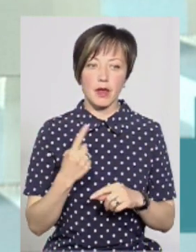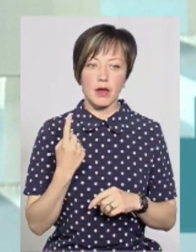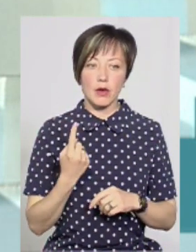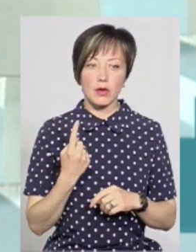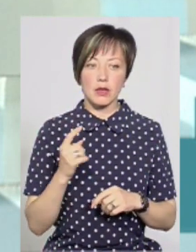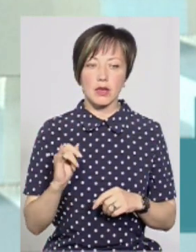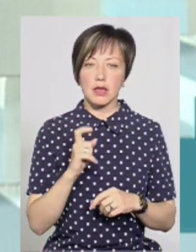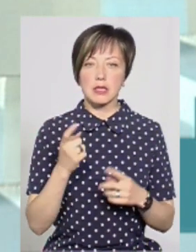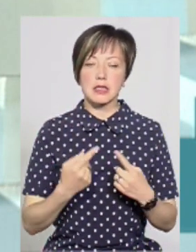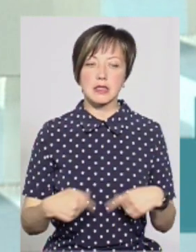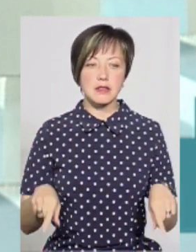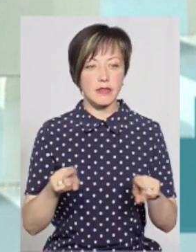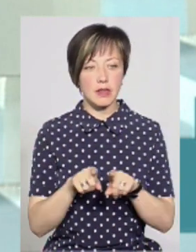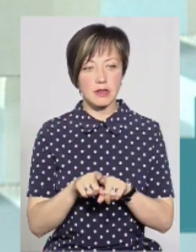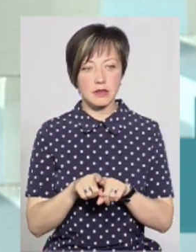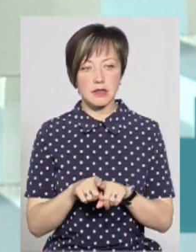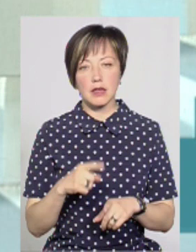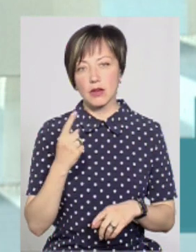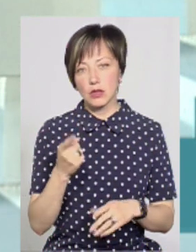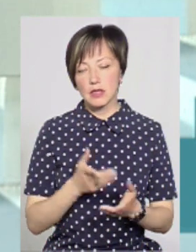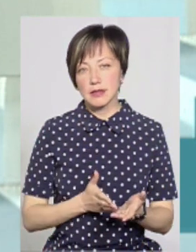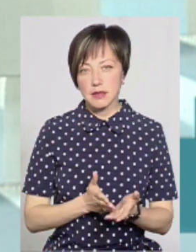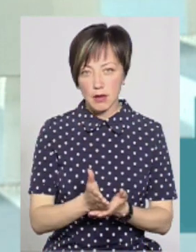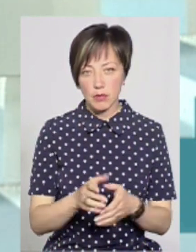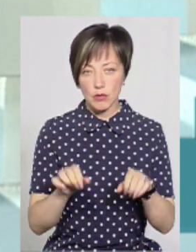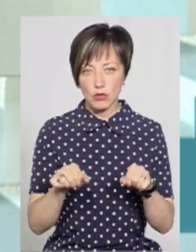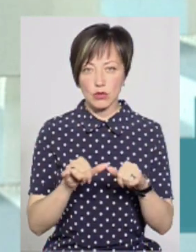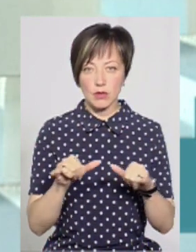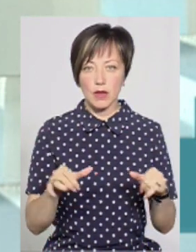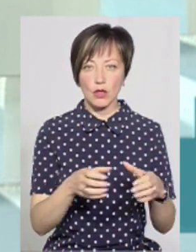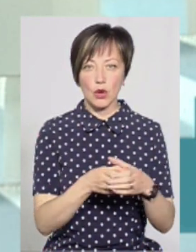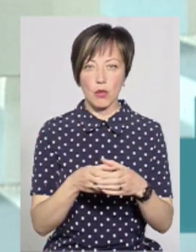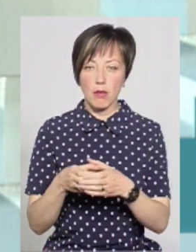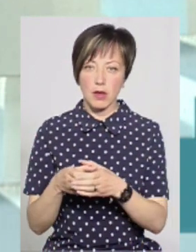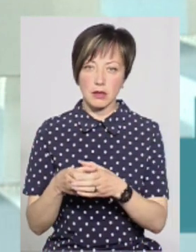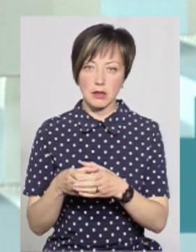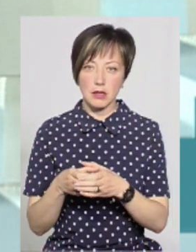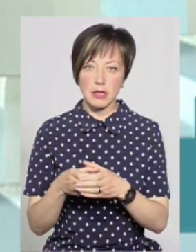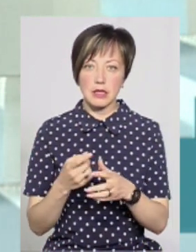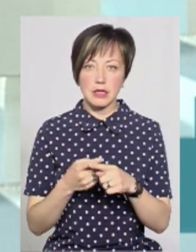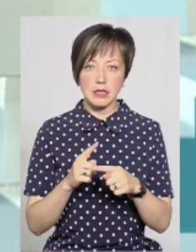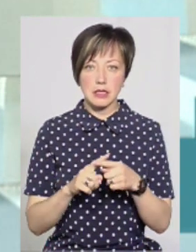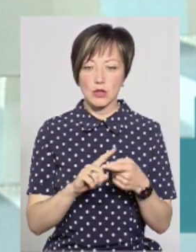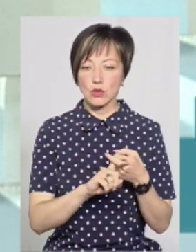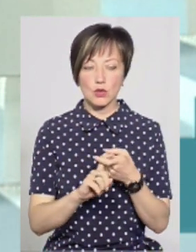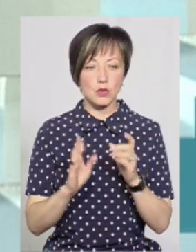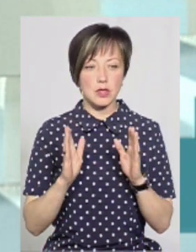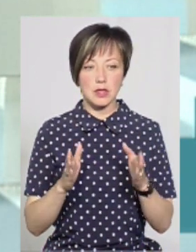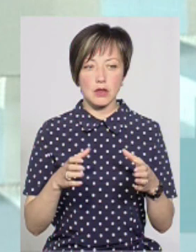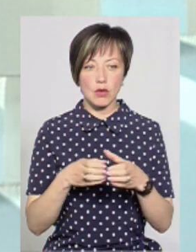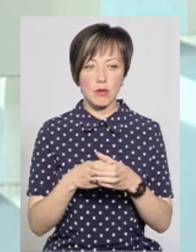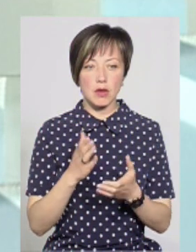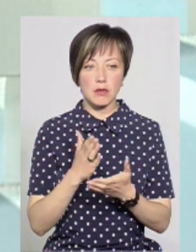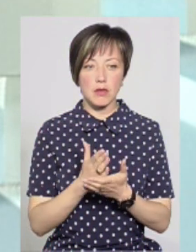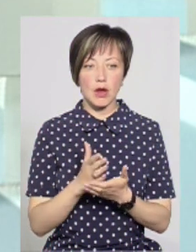одна із сфер, один із напрямків, які можуть розвивати громади. Причому це стосується не тільки громад, які мають якісь